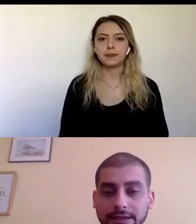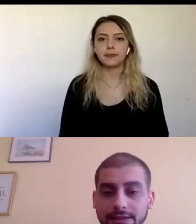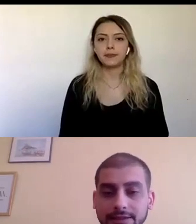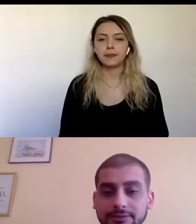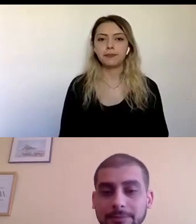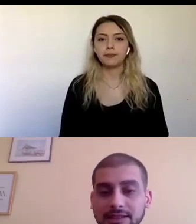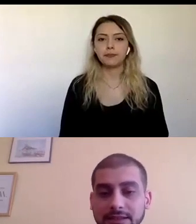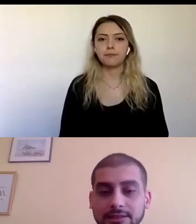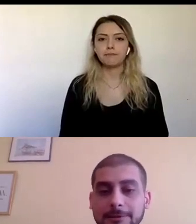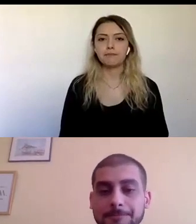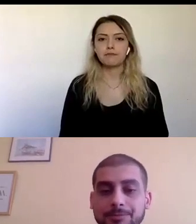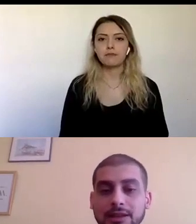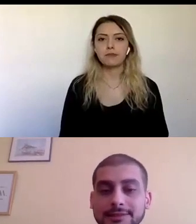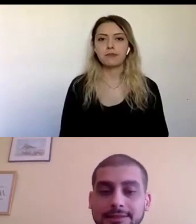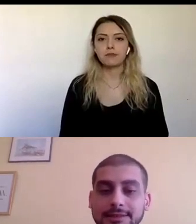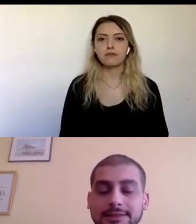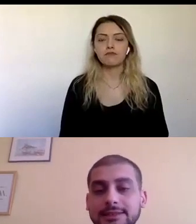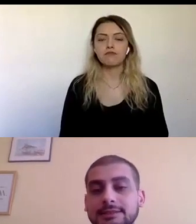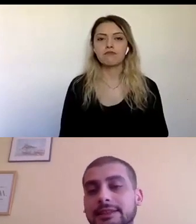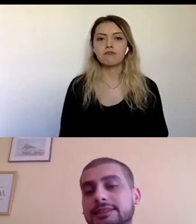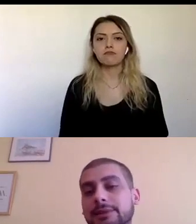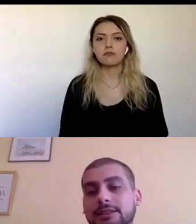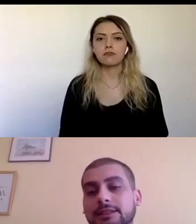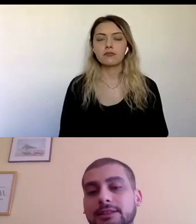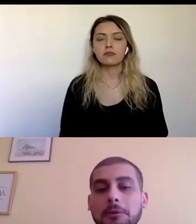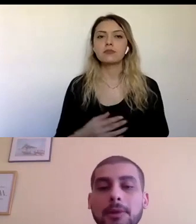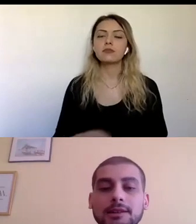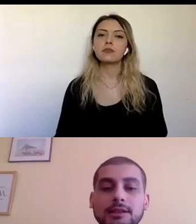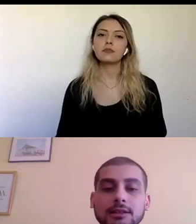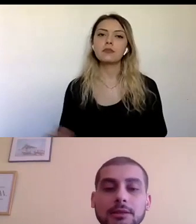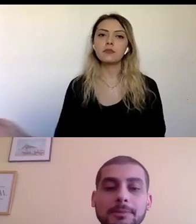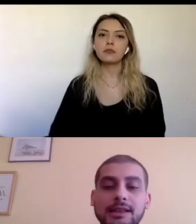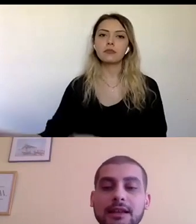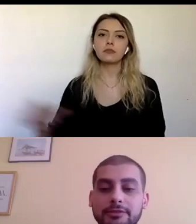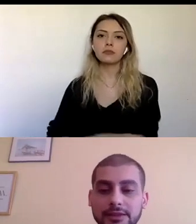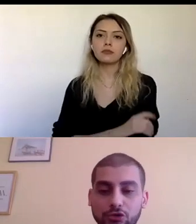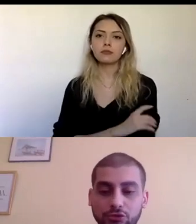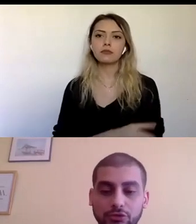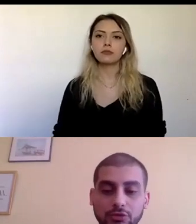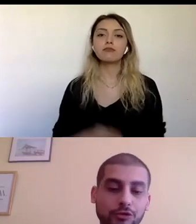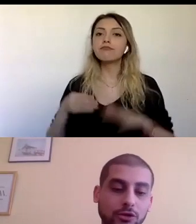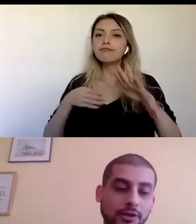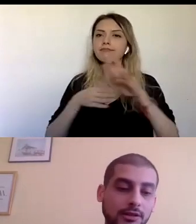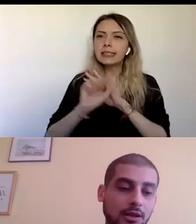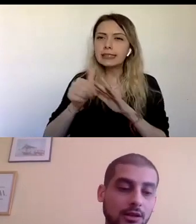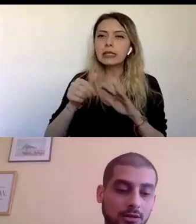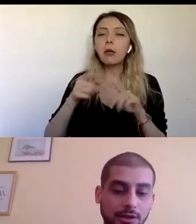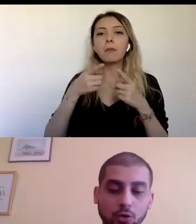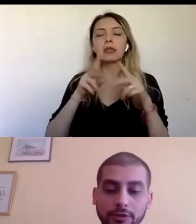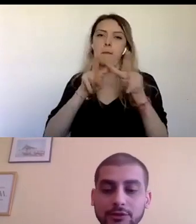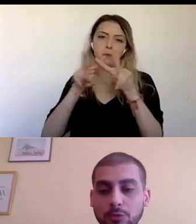Ve girdiğiniz web sitelerinde siz isteseniz de istemeseniz de bazı bilgiler veriyorsunuz. Örnek